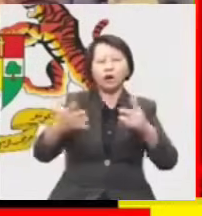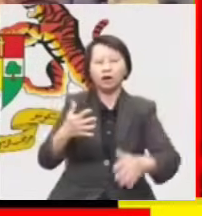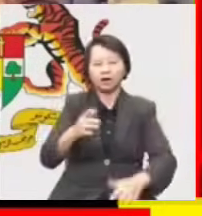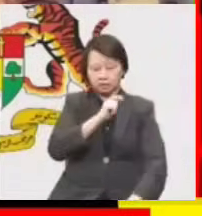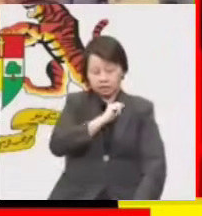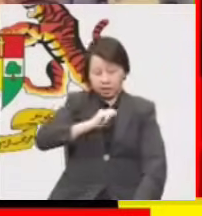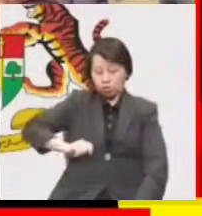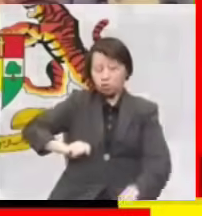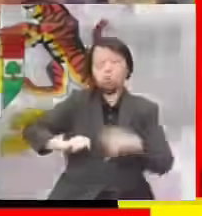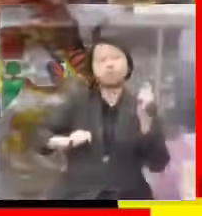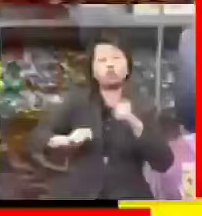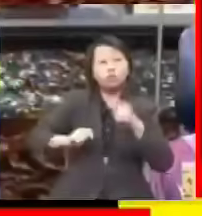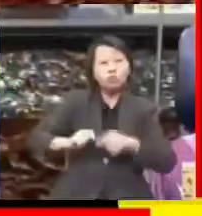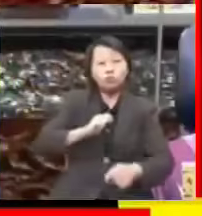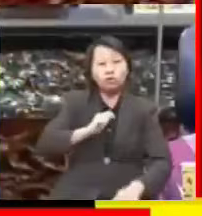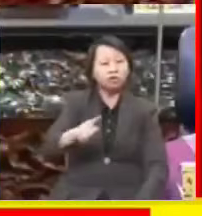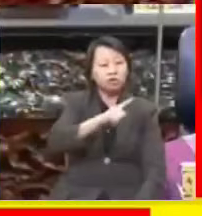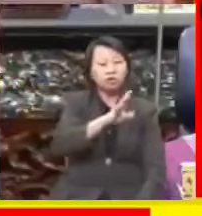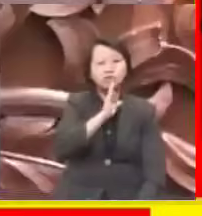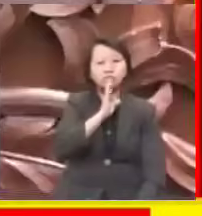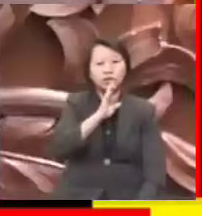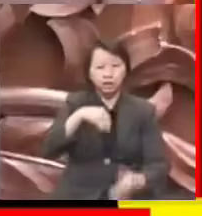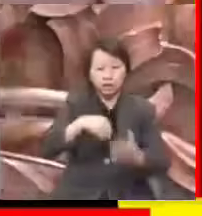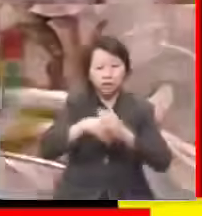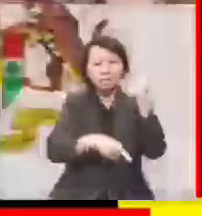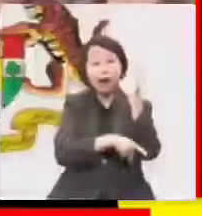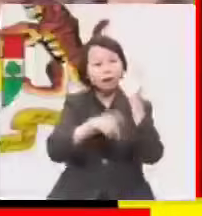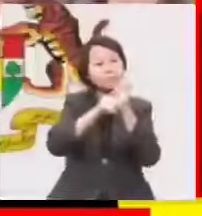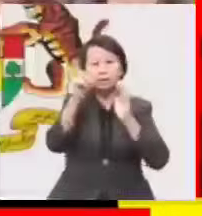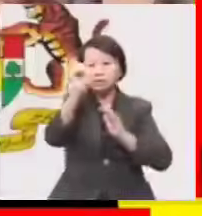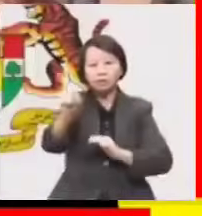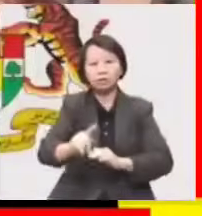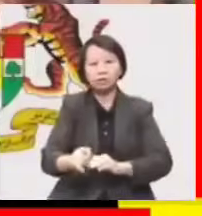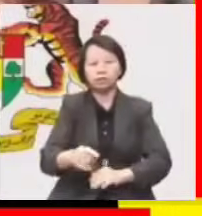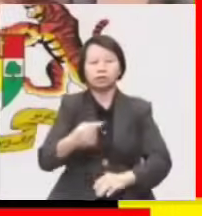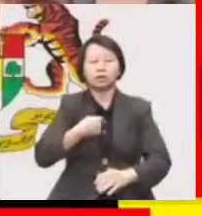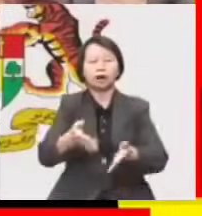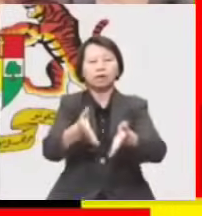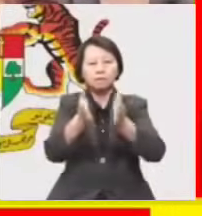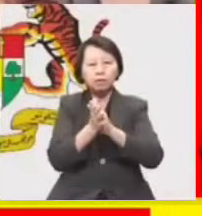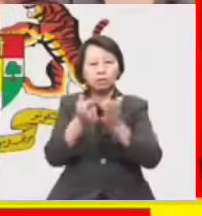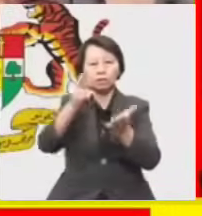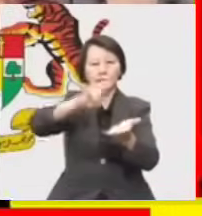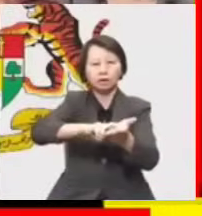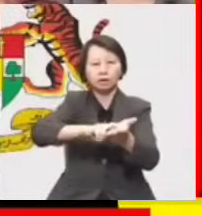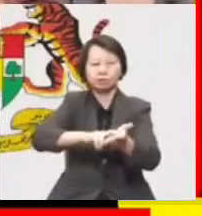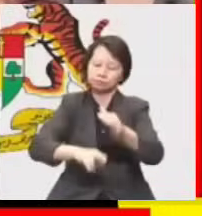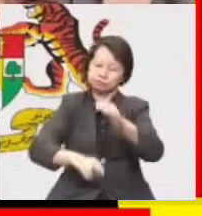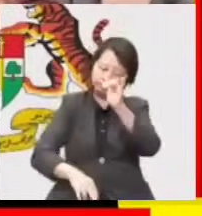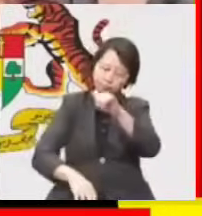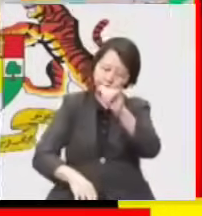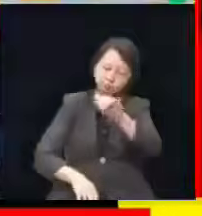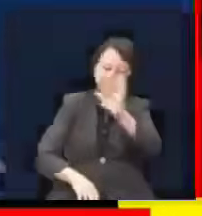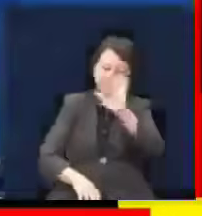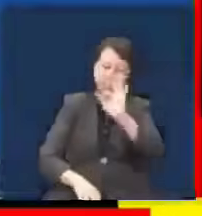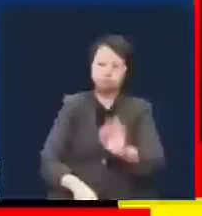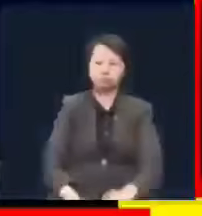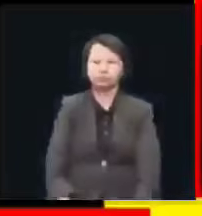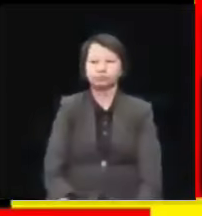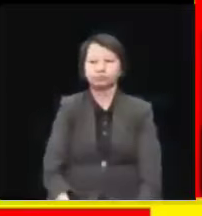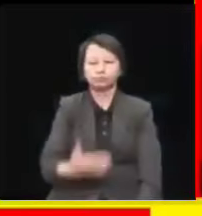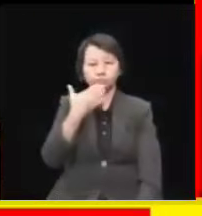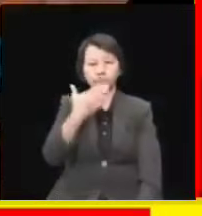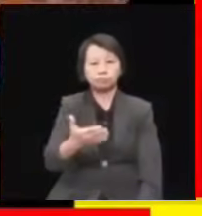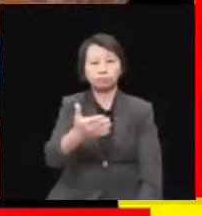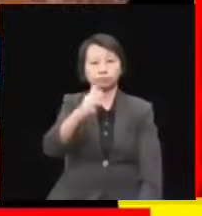tuanku punya. Itu dah cukup. Saya ingat tak ada. Teruskan jemput timur. Saya mohon direkodkan. Ya. Terima kasih, Tan Sri Speaker.